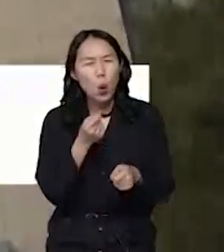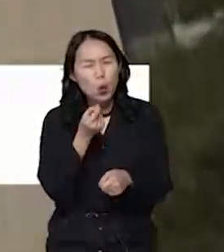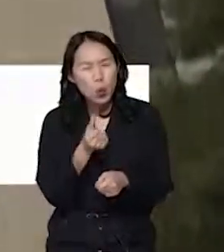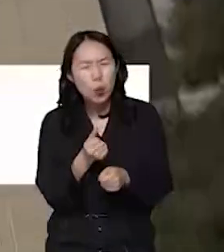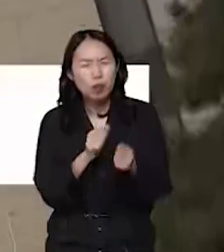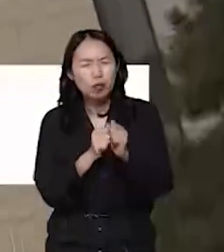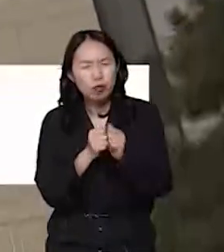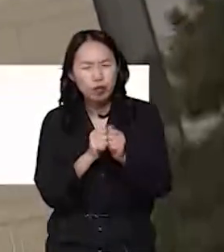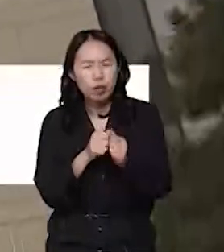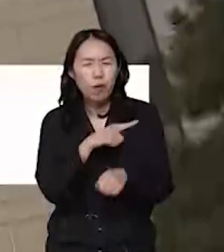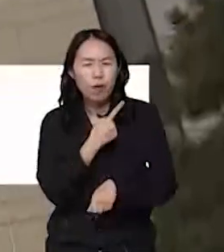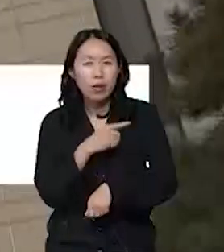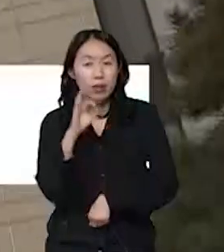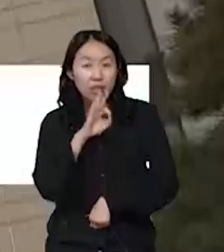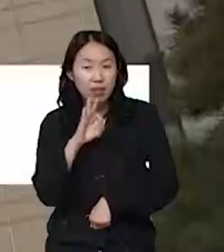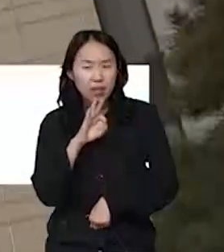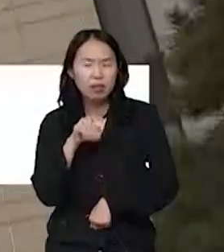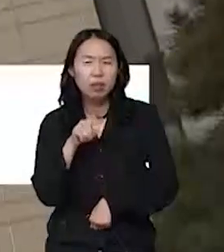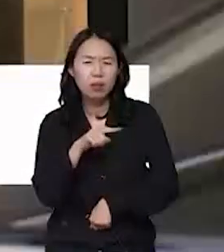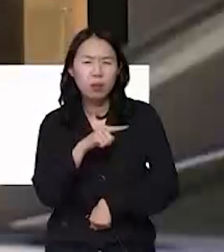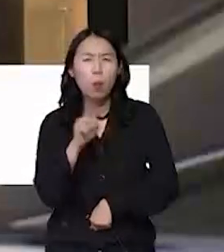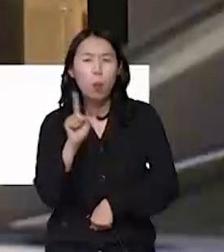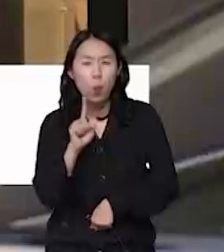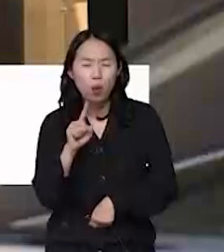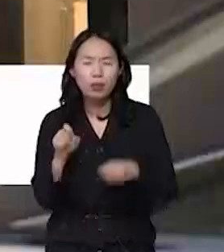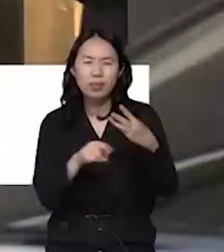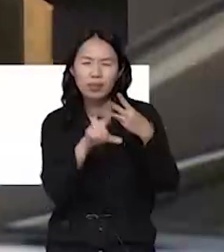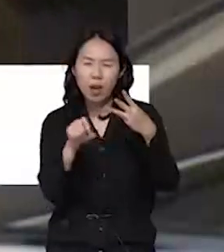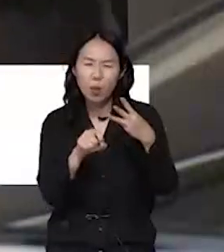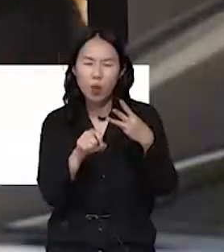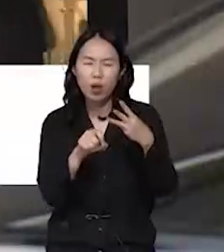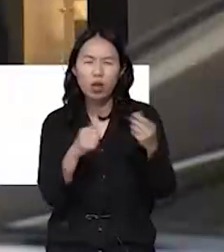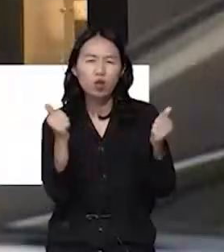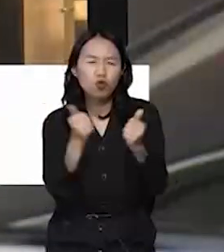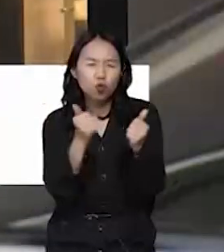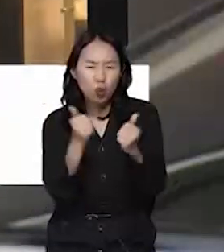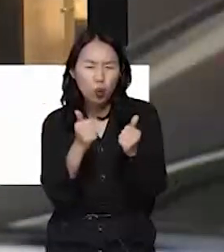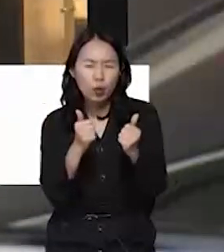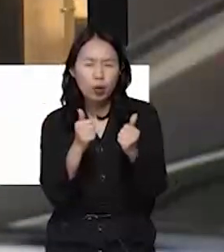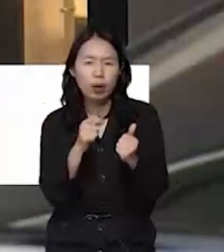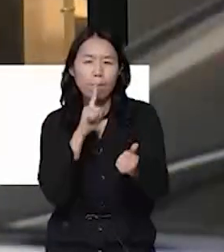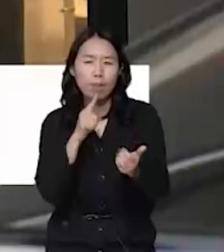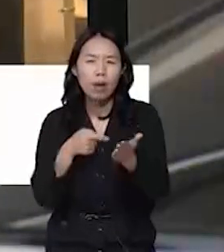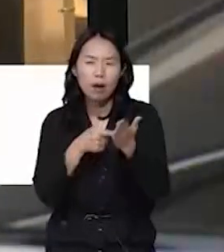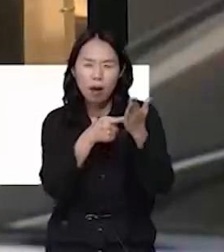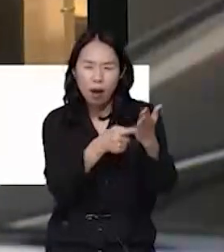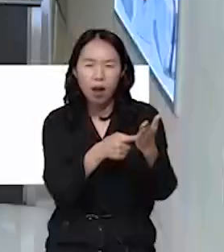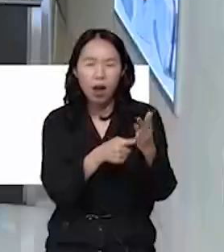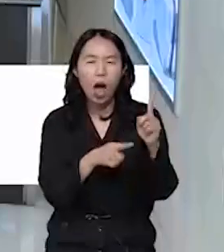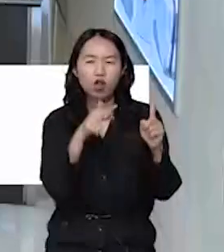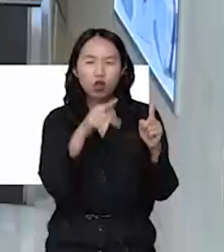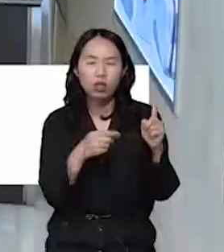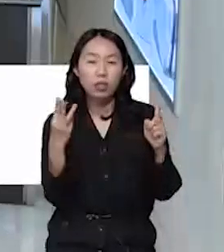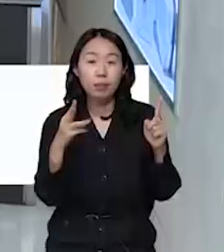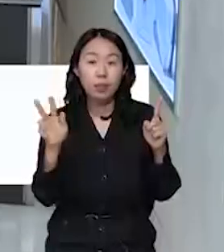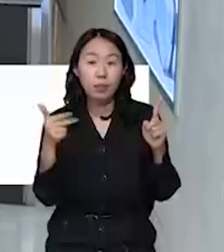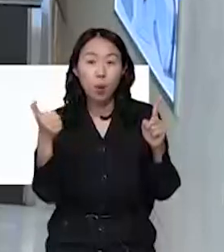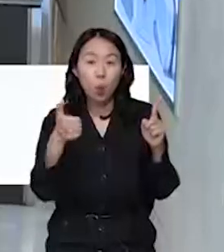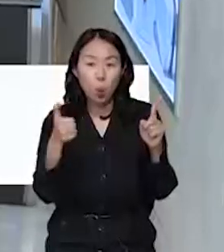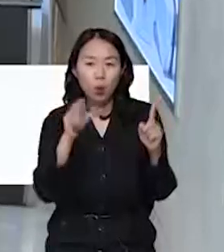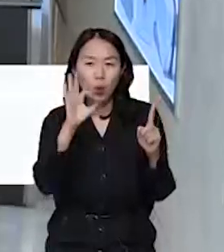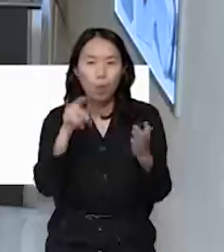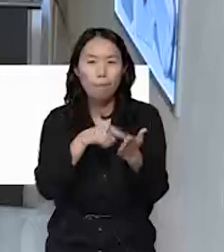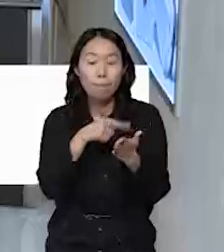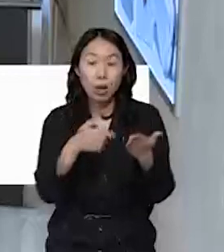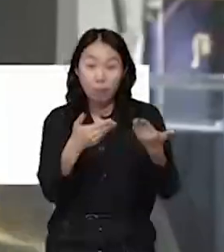권리 찾기 운동은 오는 3월로 예정된 제28기 정기주주총회 안건으로 주당 3,750원의